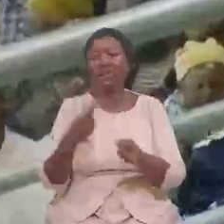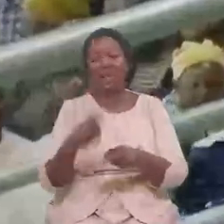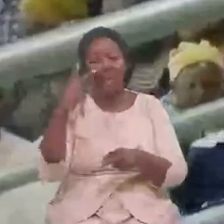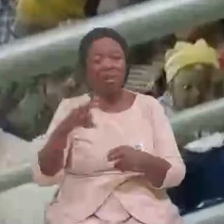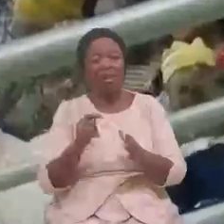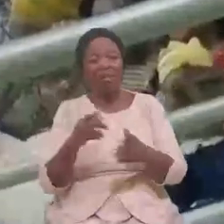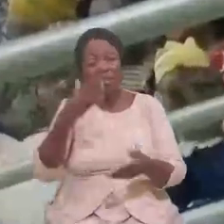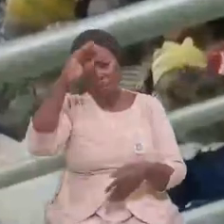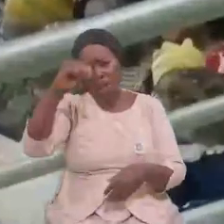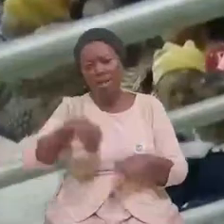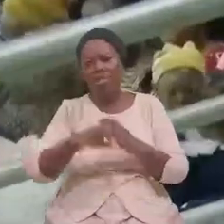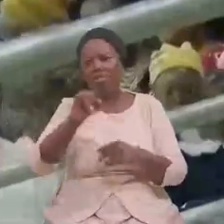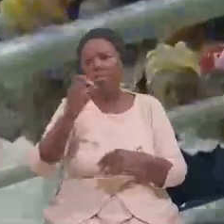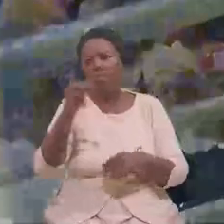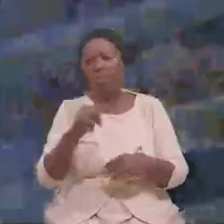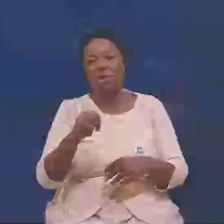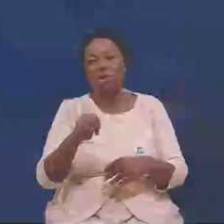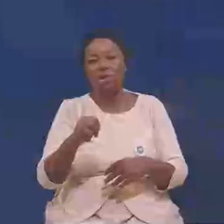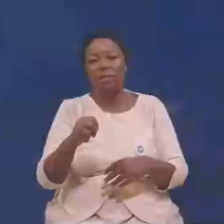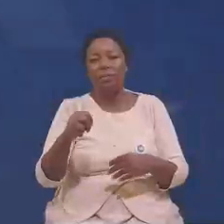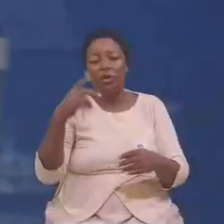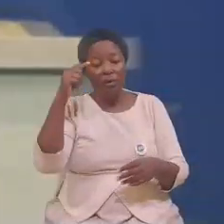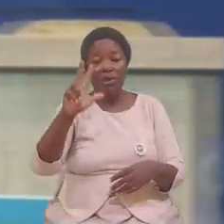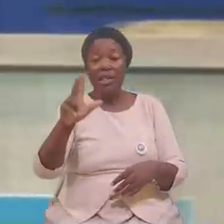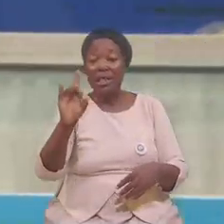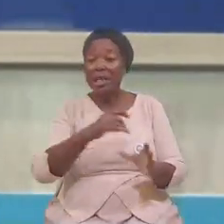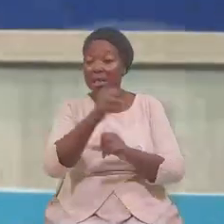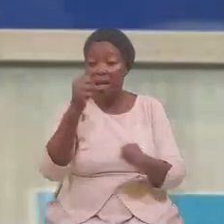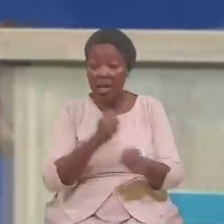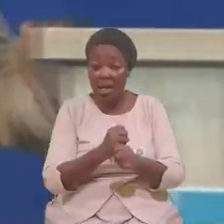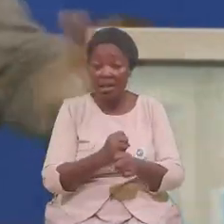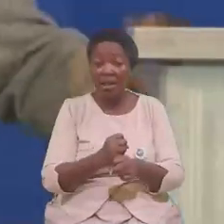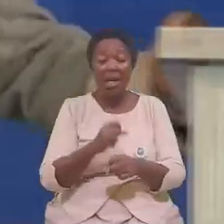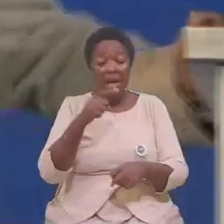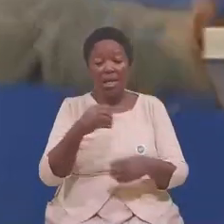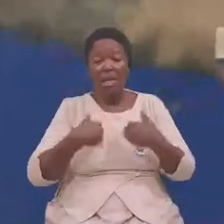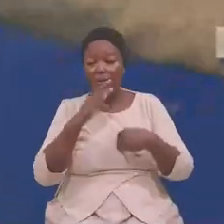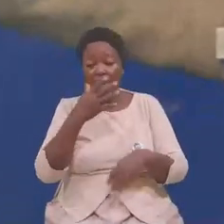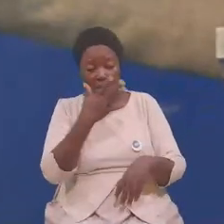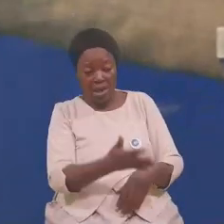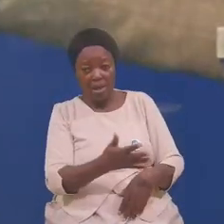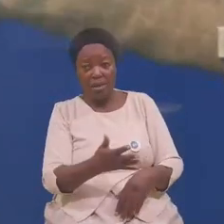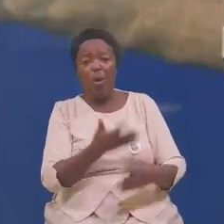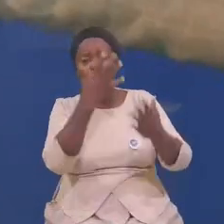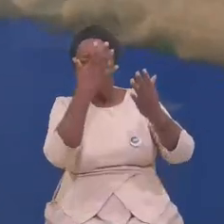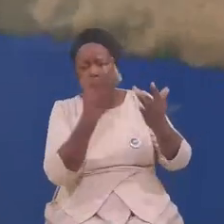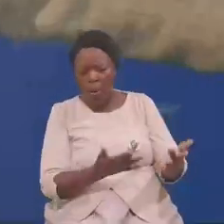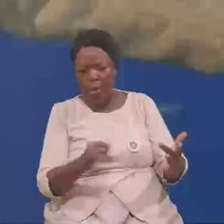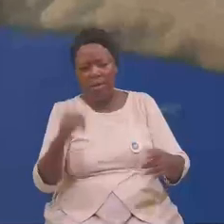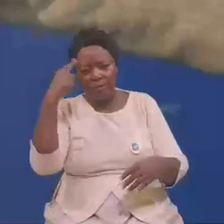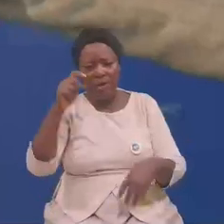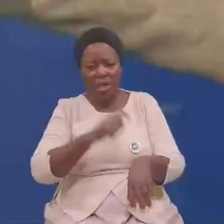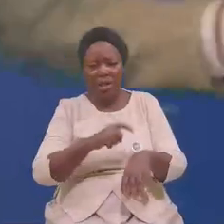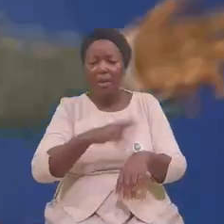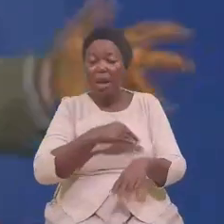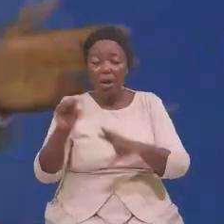en Jean. Pendant 38 ans, qui était là, attendant pour que l'eau soit